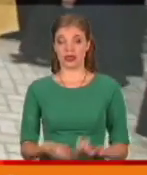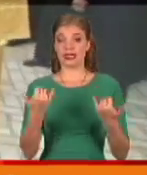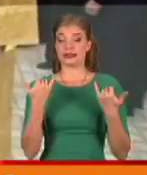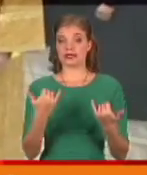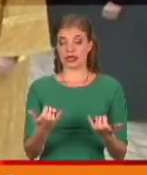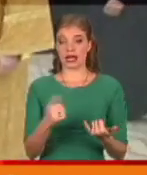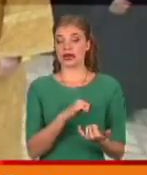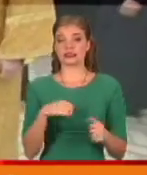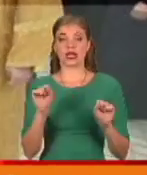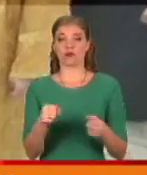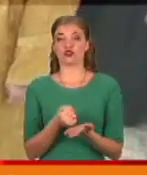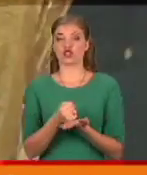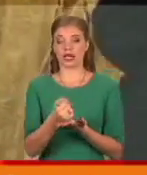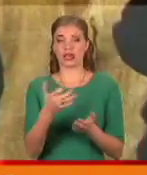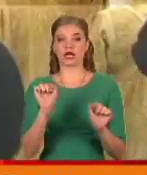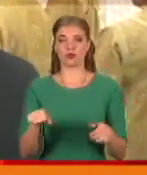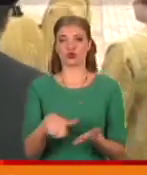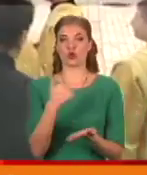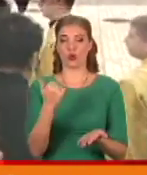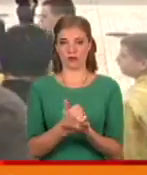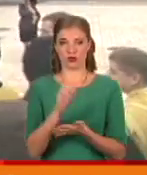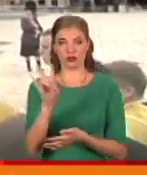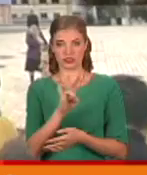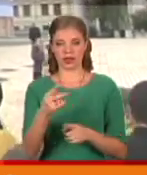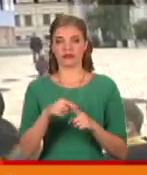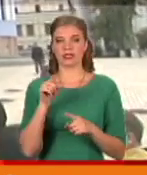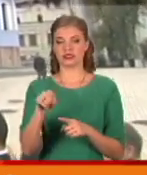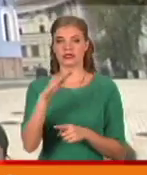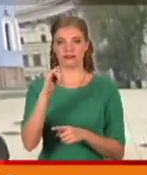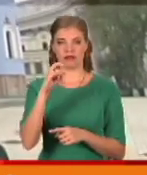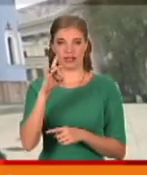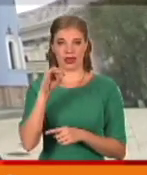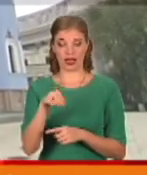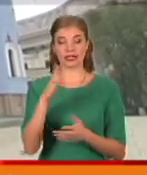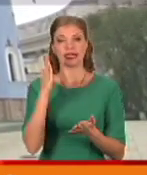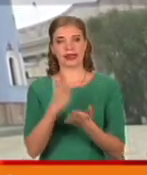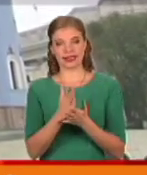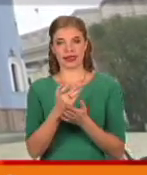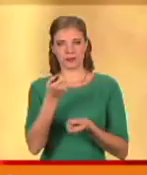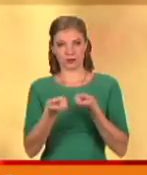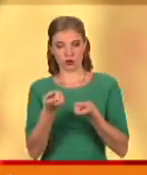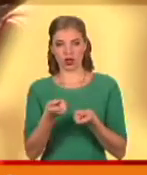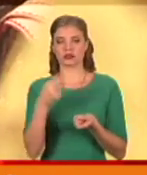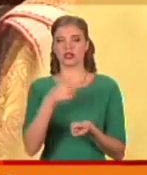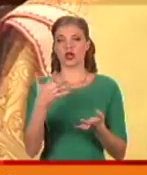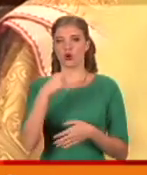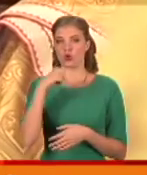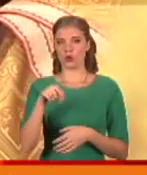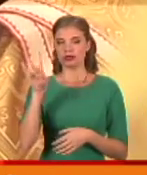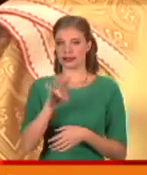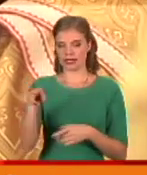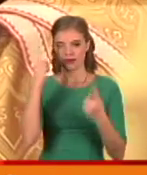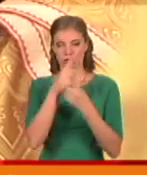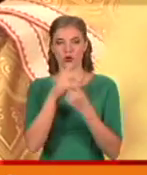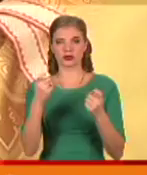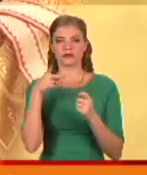Зараз найімовірнішим кандидатом, який може очолити помісну церкву, є блаженніший Філарет. Є нюанс анафемою, яку російська церква